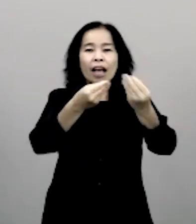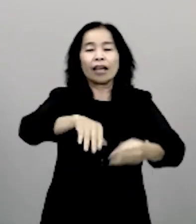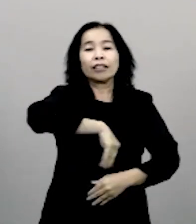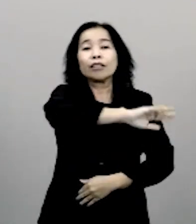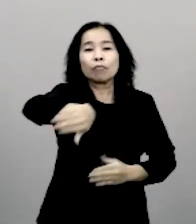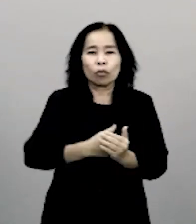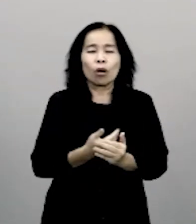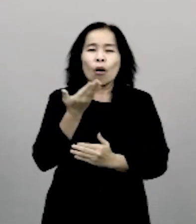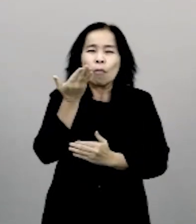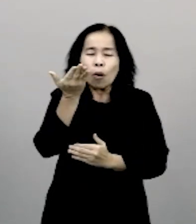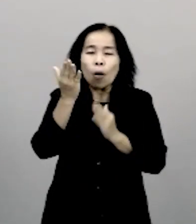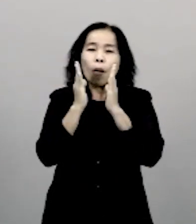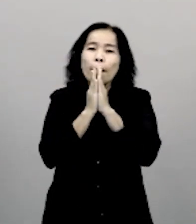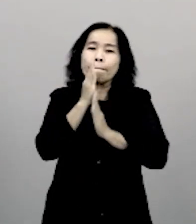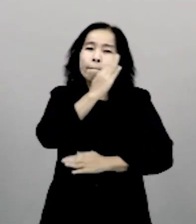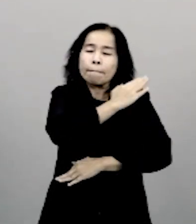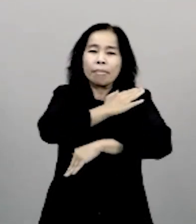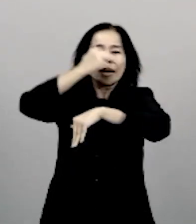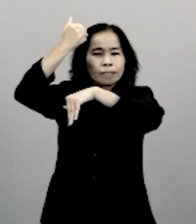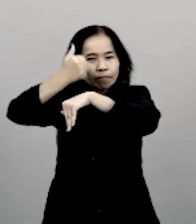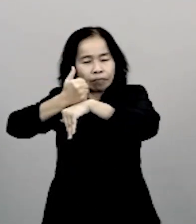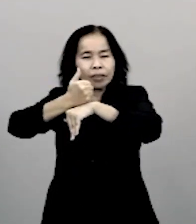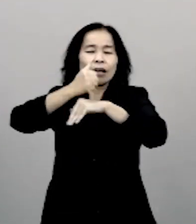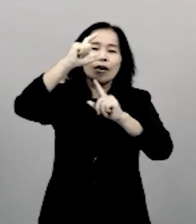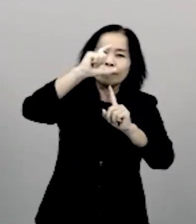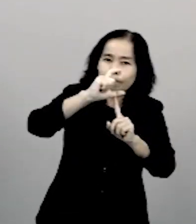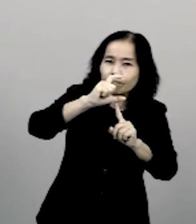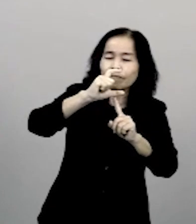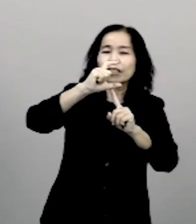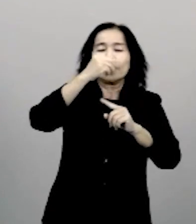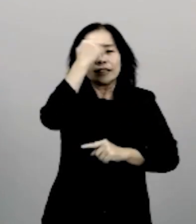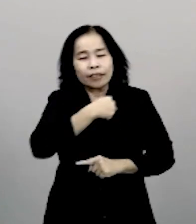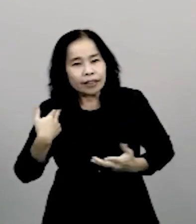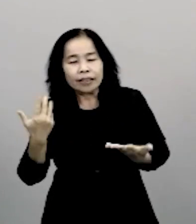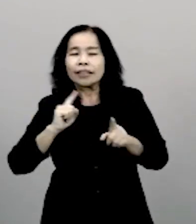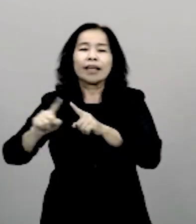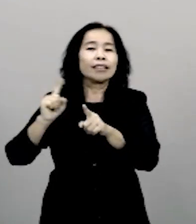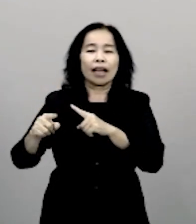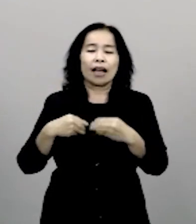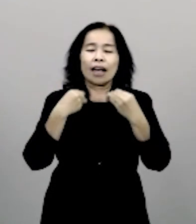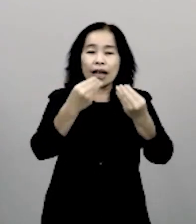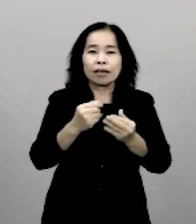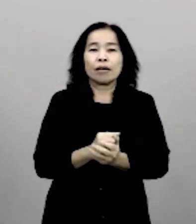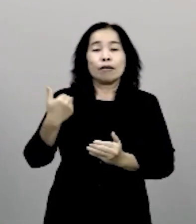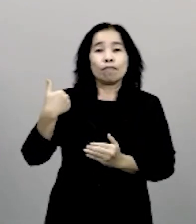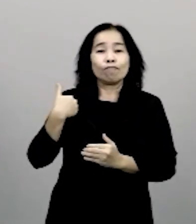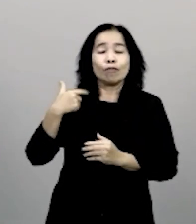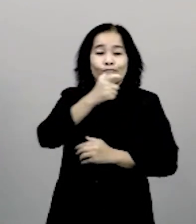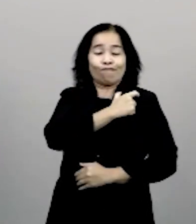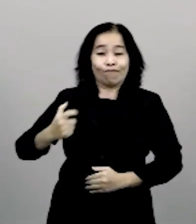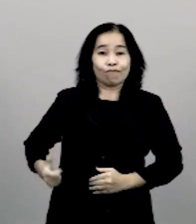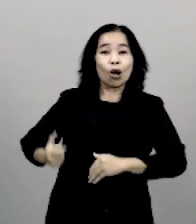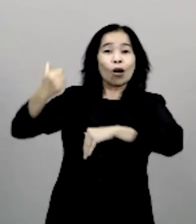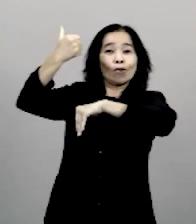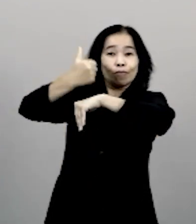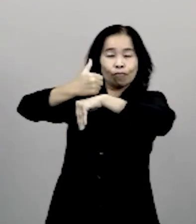และขออาราธนาคุณพระศรีรัตนตรัยและสิ่งศักดิ์สิทธิ์ที่ท่านเคารพนับถืออีกทั้งพระบารมีของ